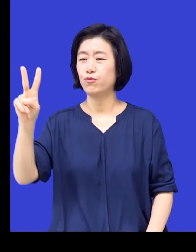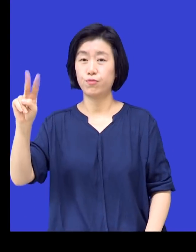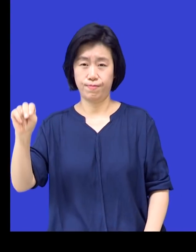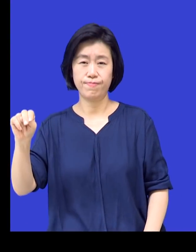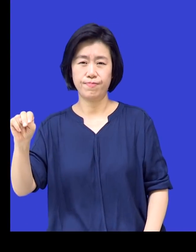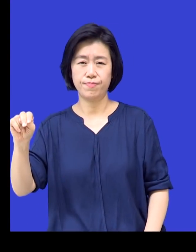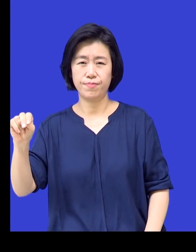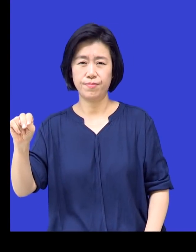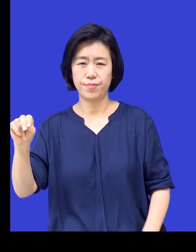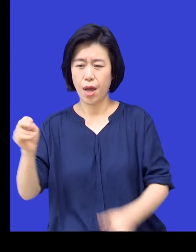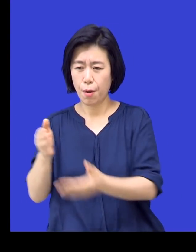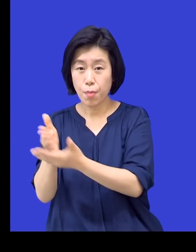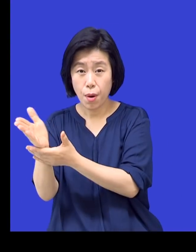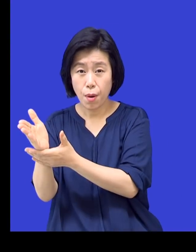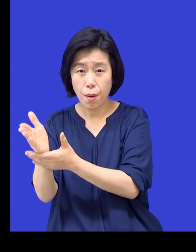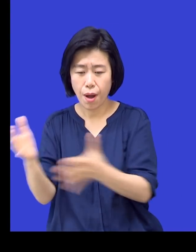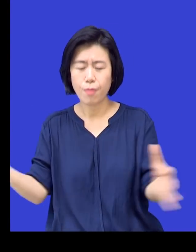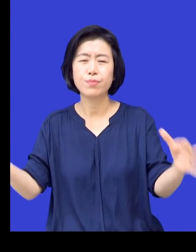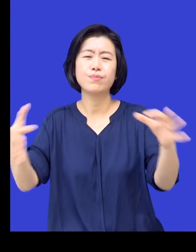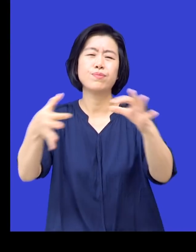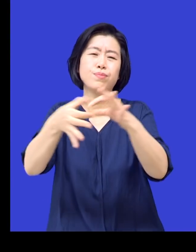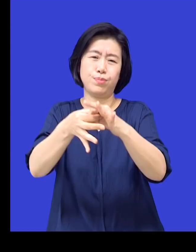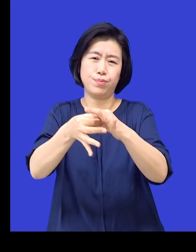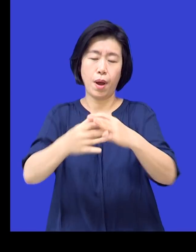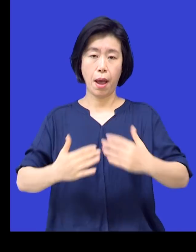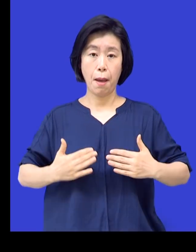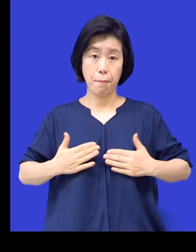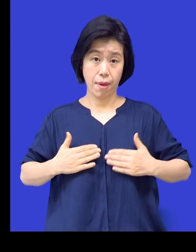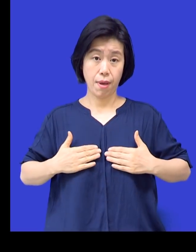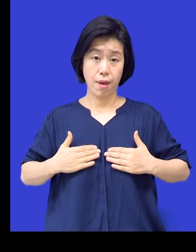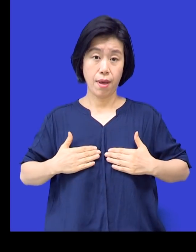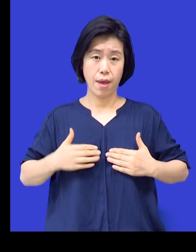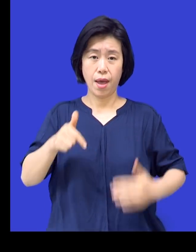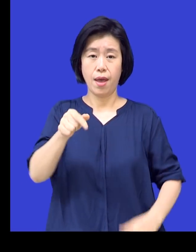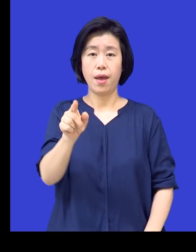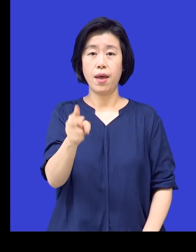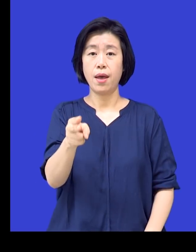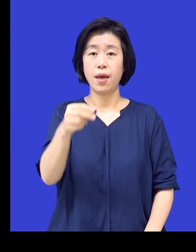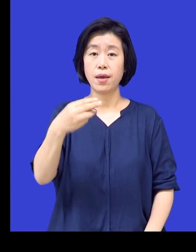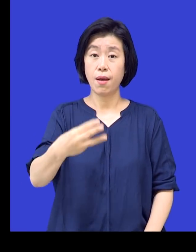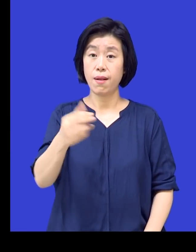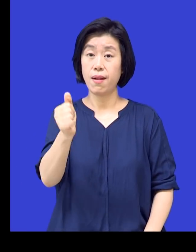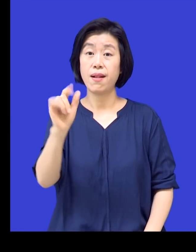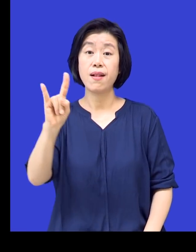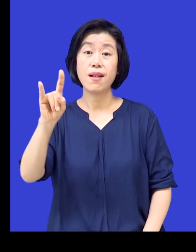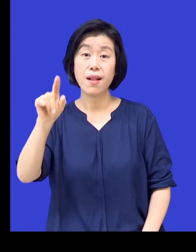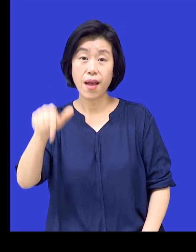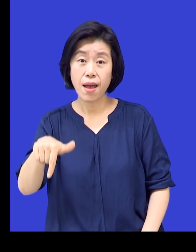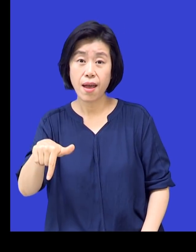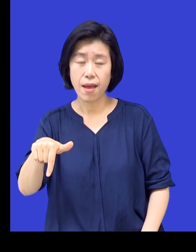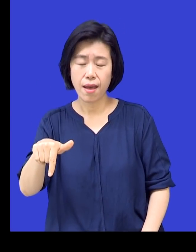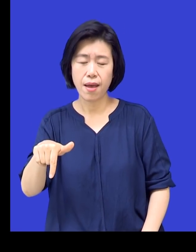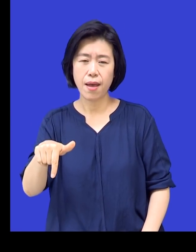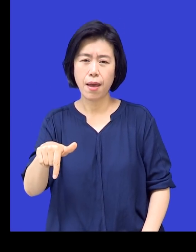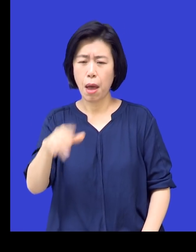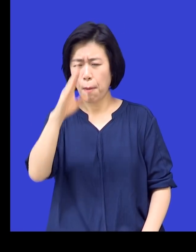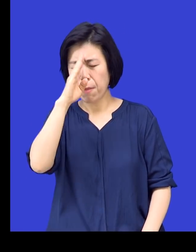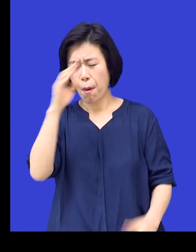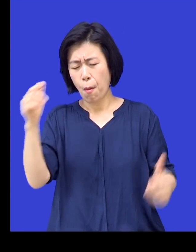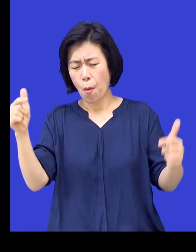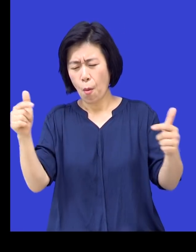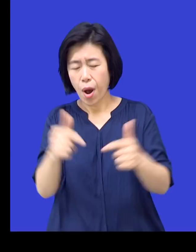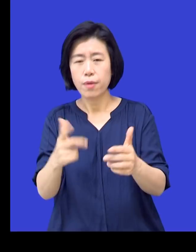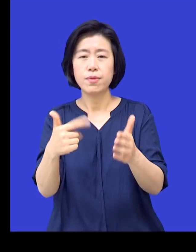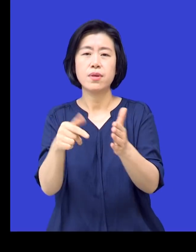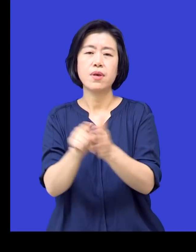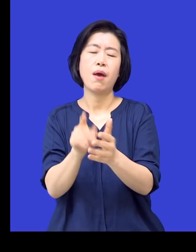제약회사들 다 해다가 폐의 결핵을 없애는 수만 명의 의료진의 발런티어, 이 수많은